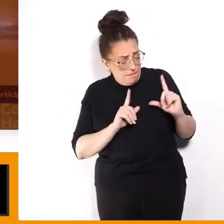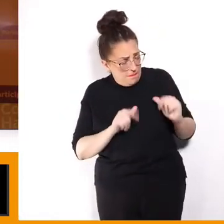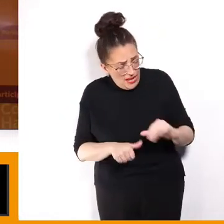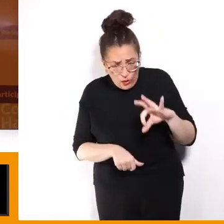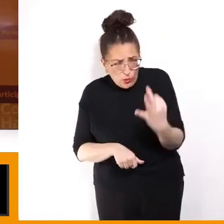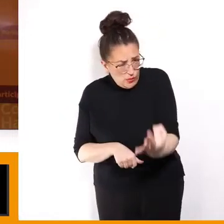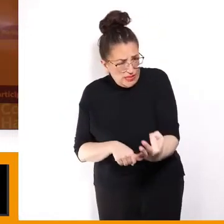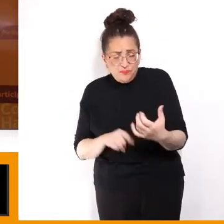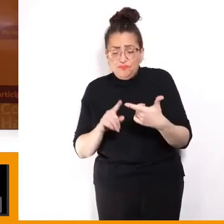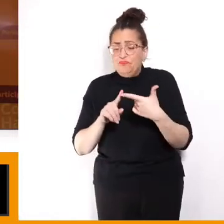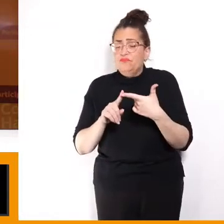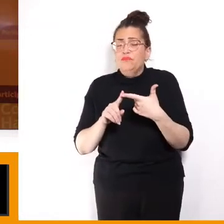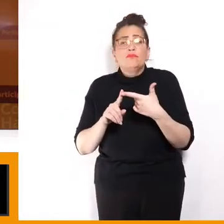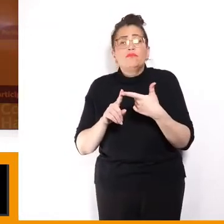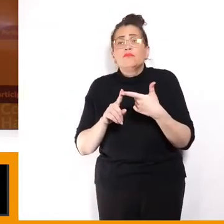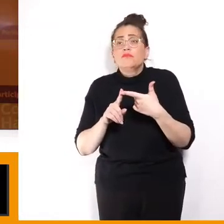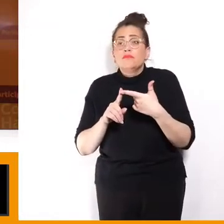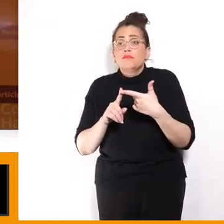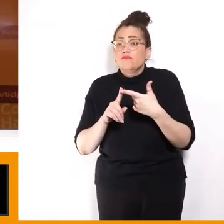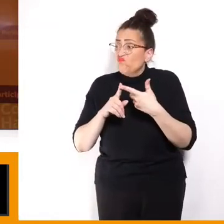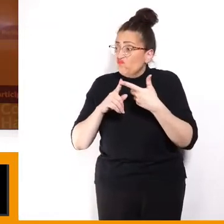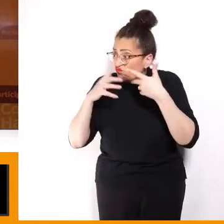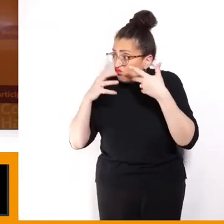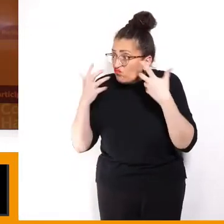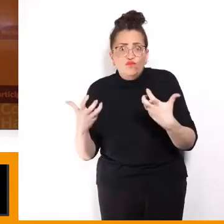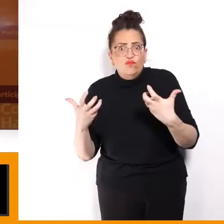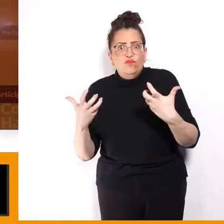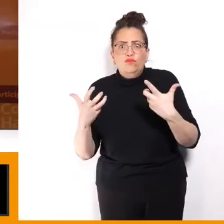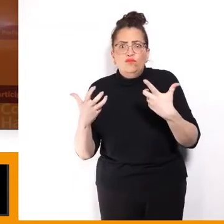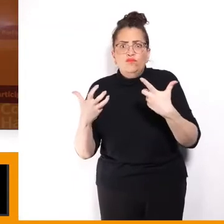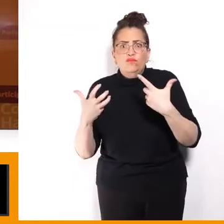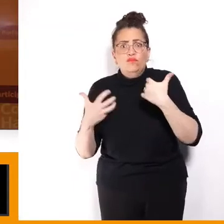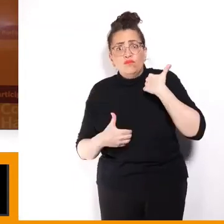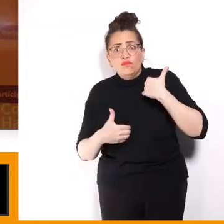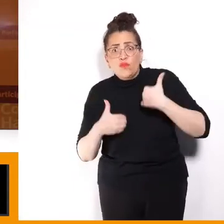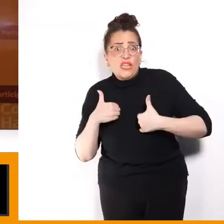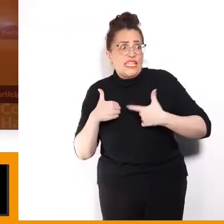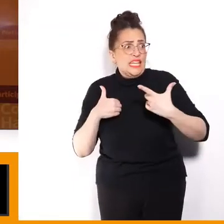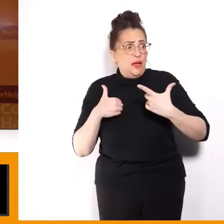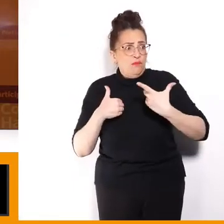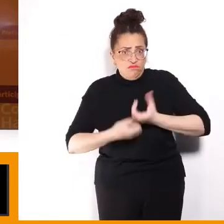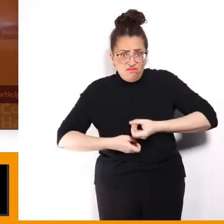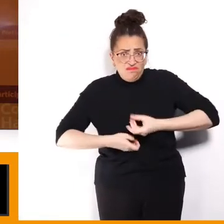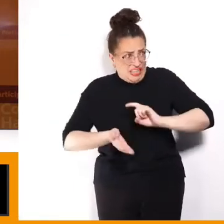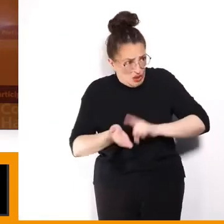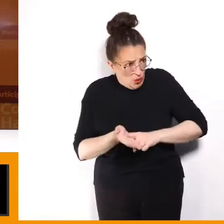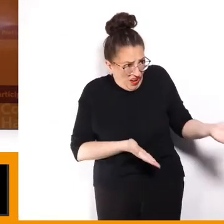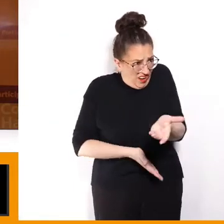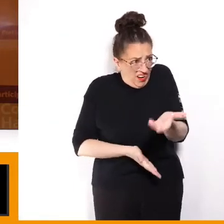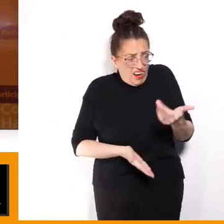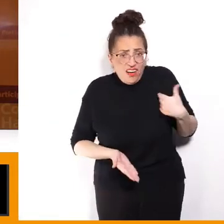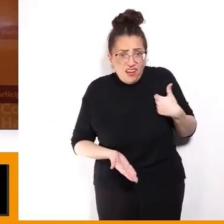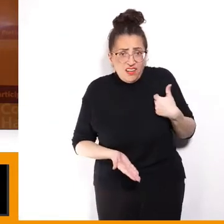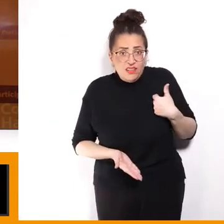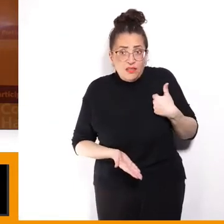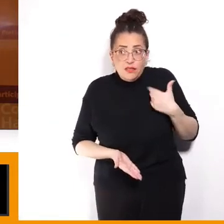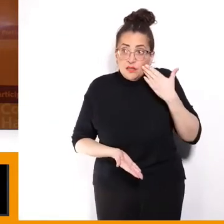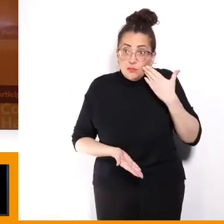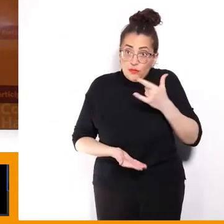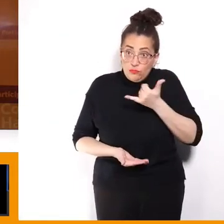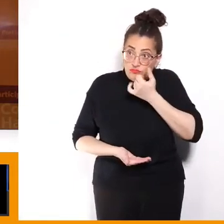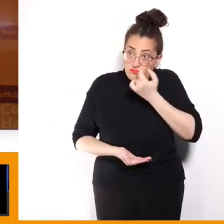a une vraie volonté de remettre en place une vraie loi sur le handicap, qui vienne compléter, qui vienne corriger un certain nombre d'éléments, le